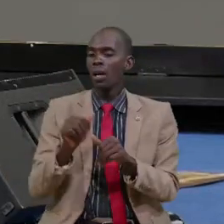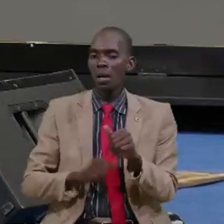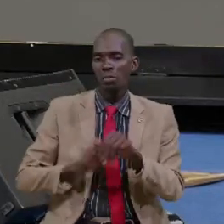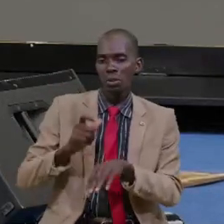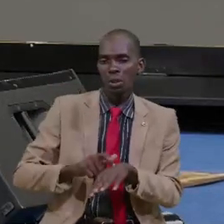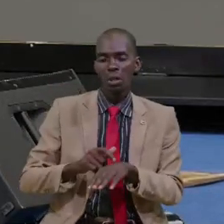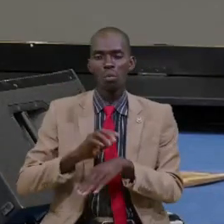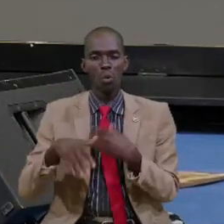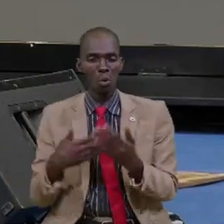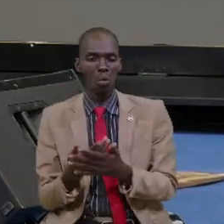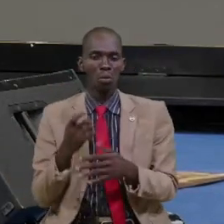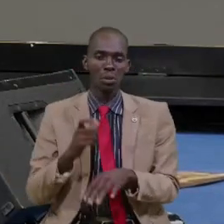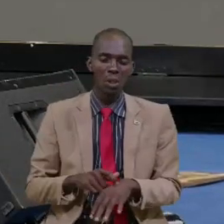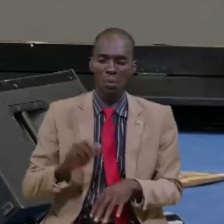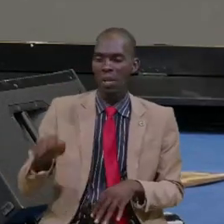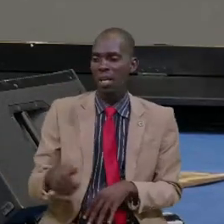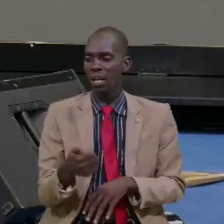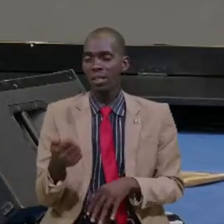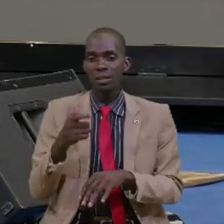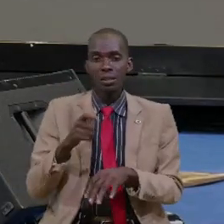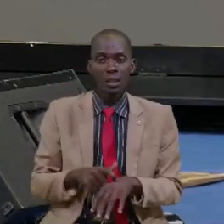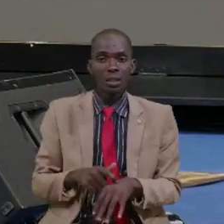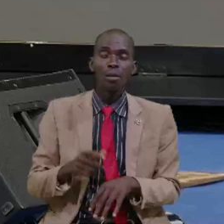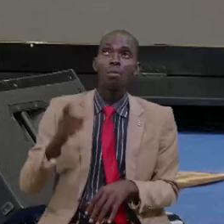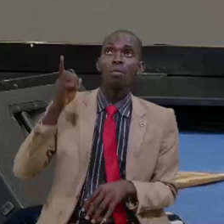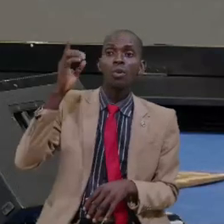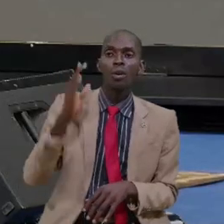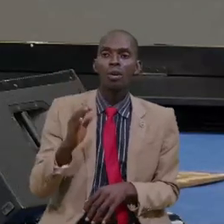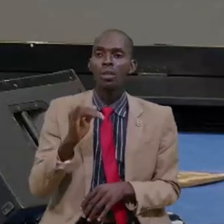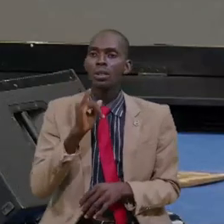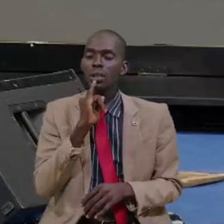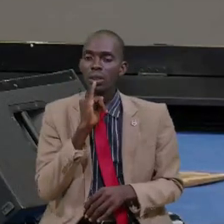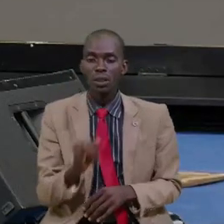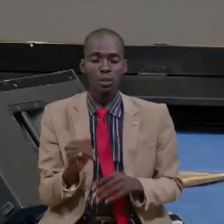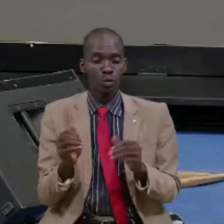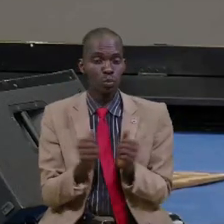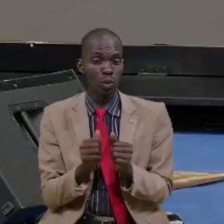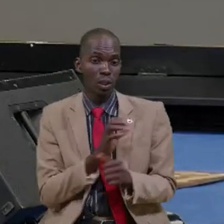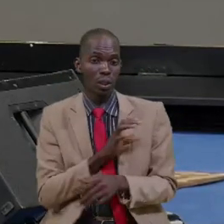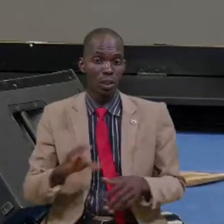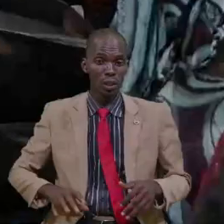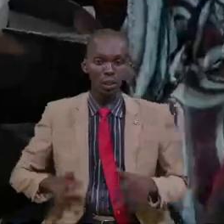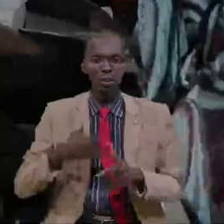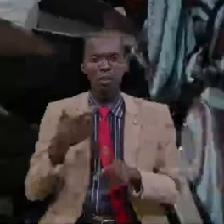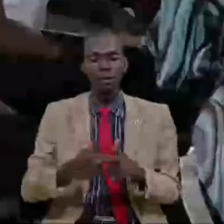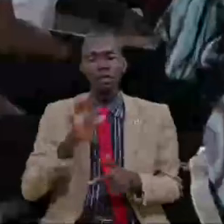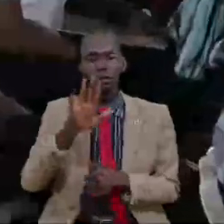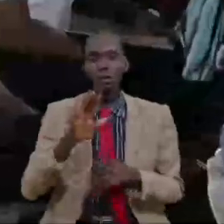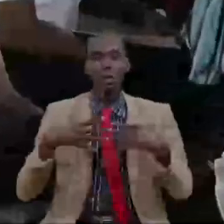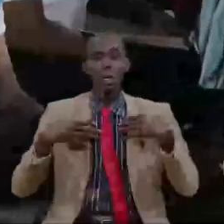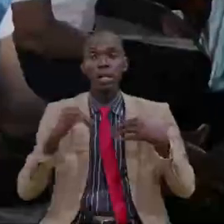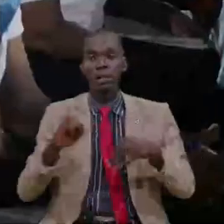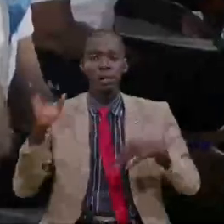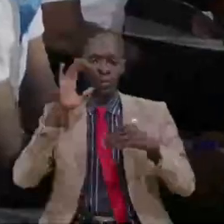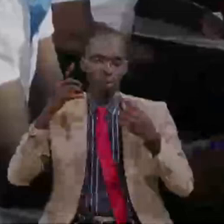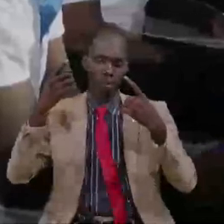moment, chaque fois, à tout moment, Dieu est avec Christ. Ta guérison